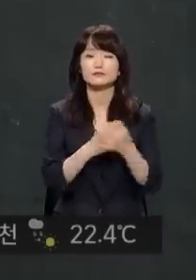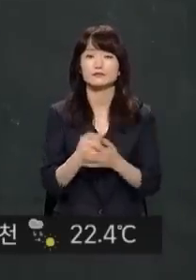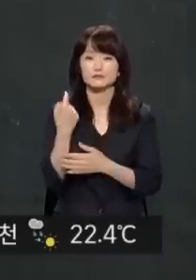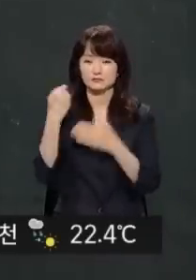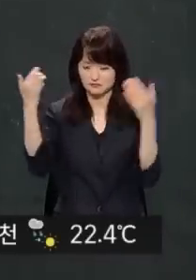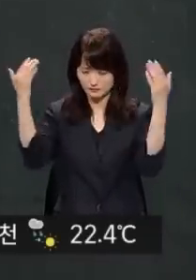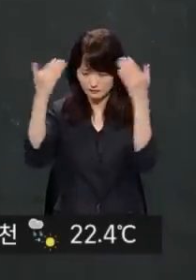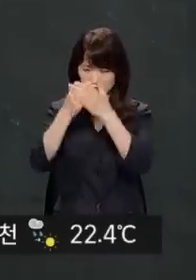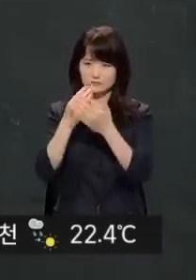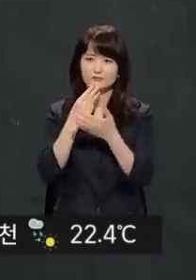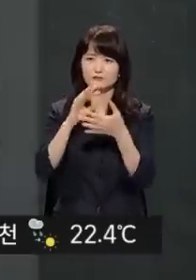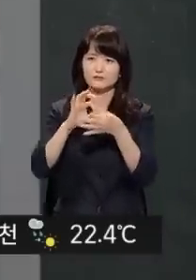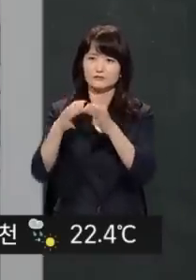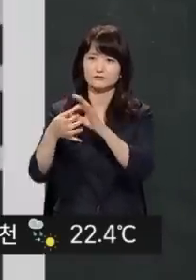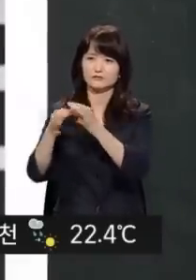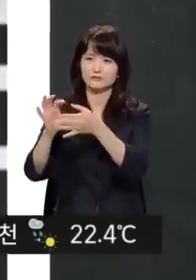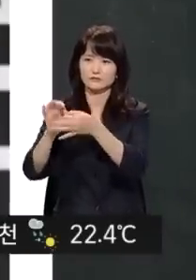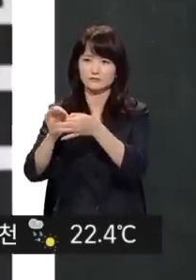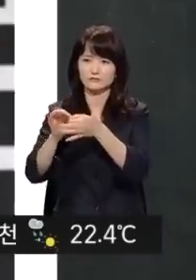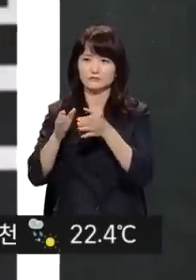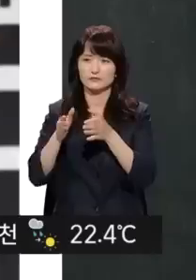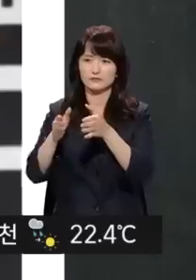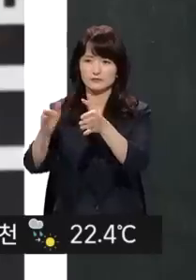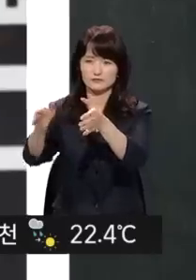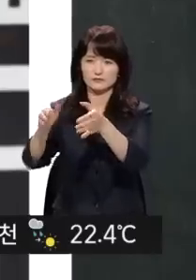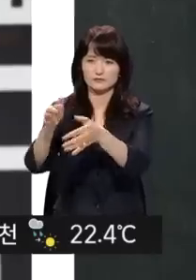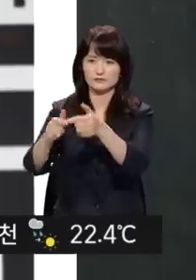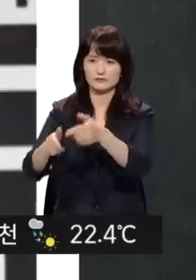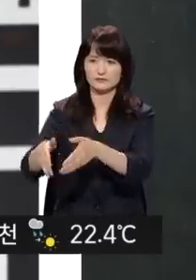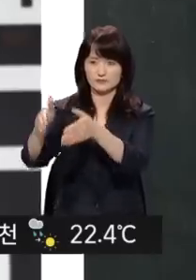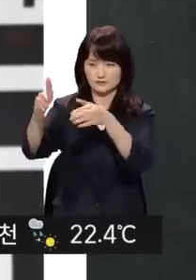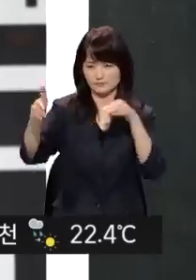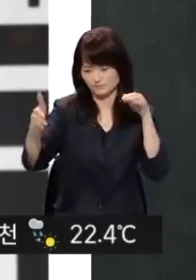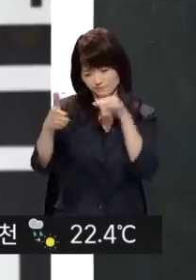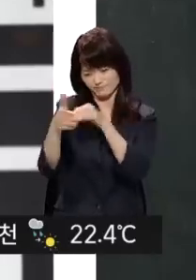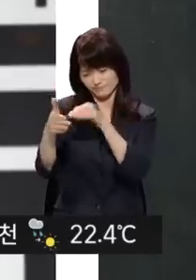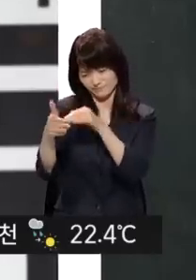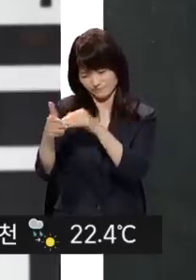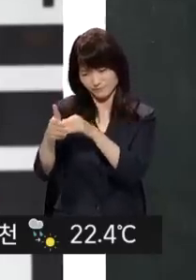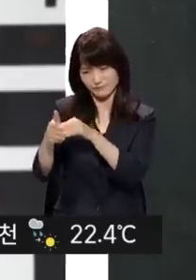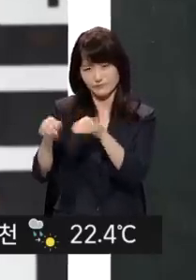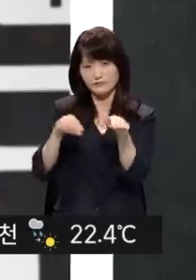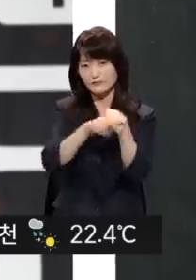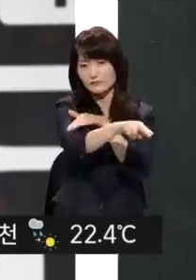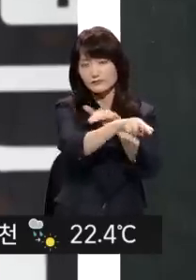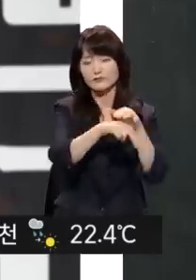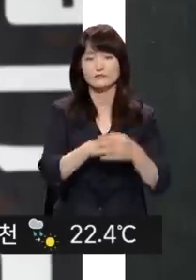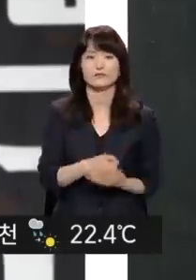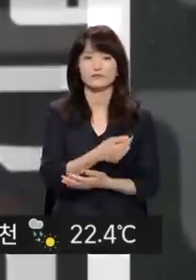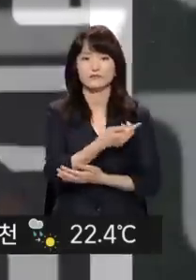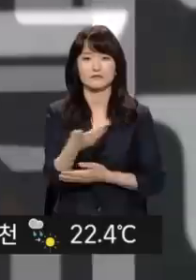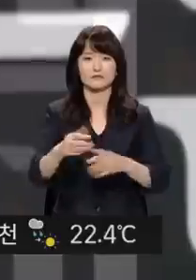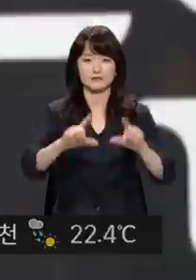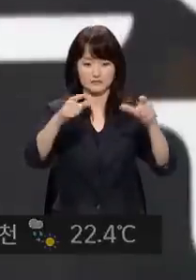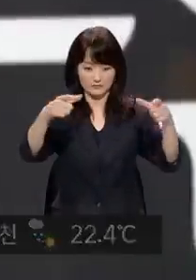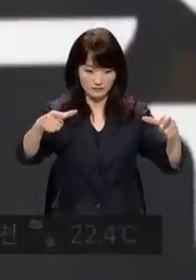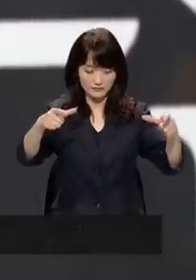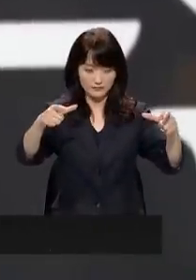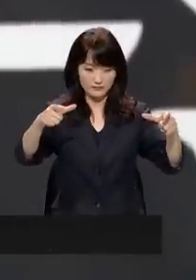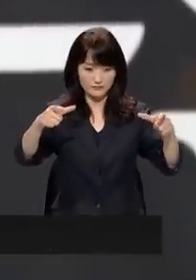주행을 하다가 이미 가드레일을 두 차례 들이받고 달아난 상태였습니다 경찰이 쫓았는데 강동구의 한 도로에서 신호